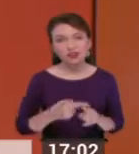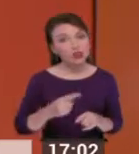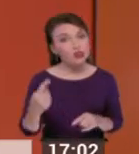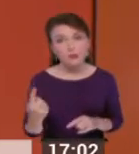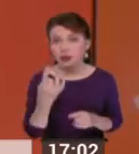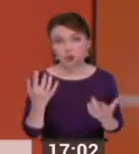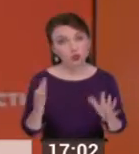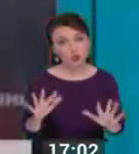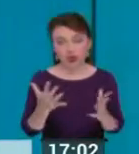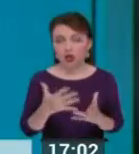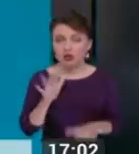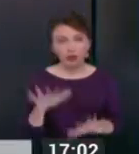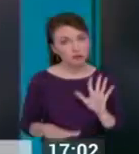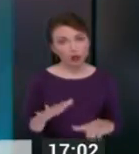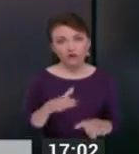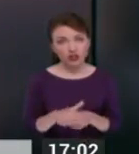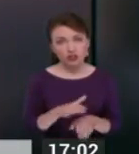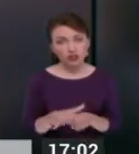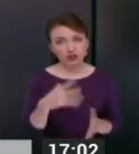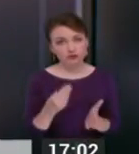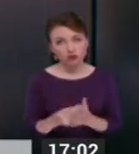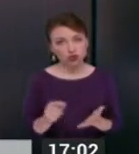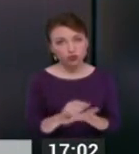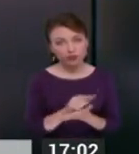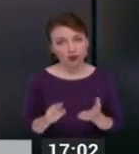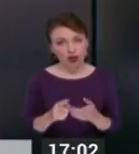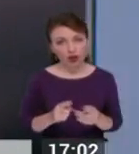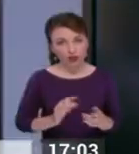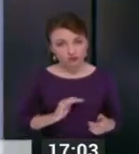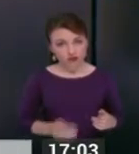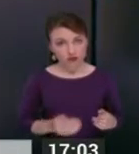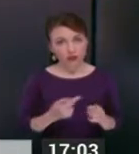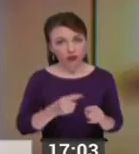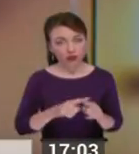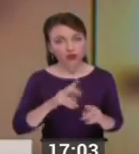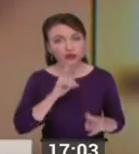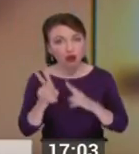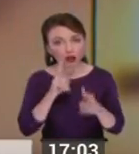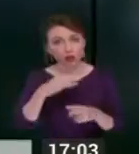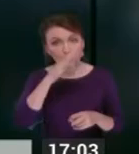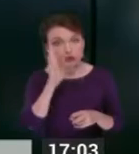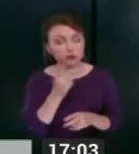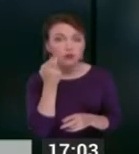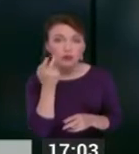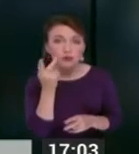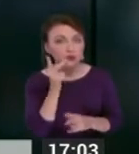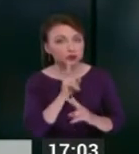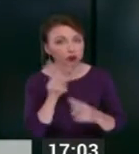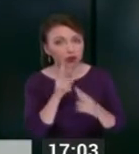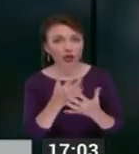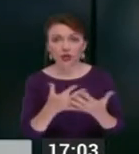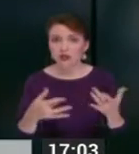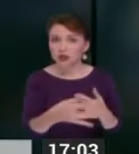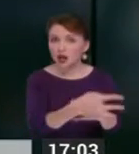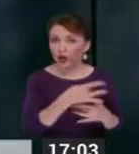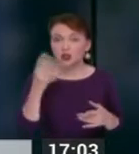випадок недбалого виконання своїх зобов'язань приватним підприємством Pontem.ua. Скарги батьків до міської влади надходять постійно із різних районів